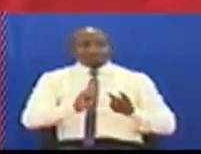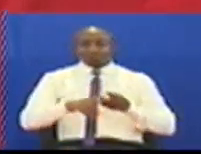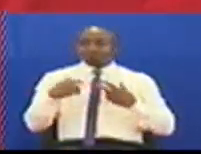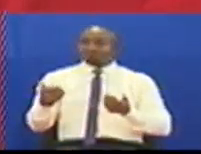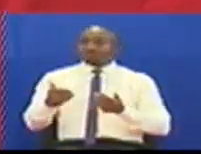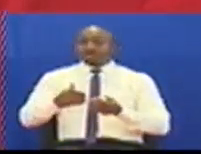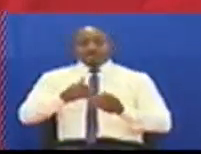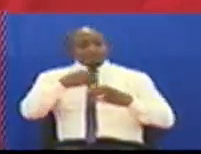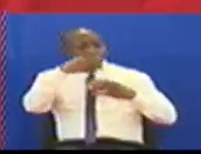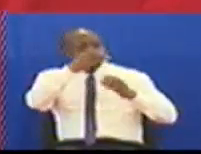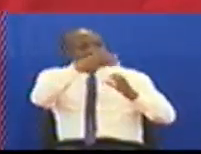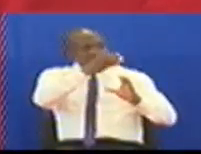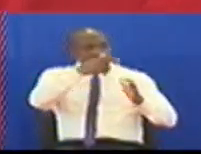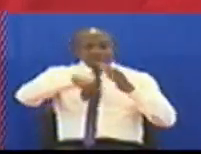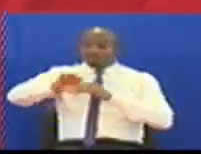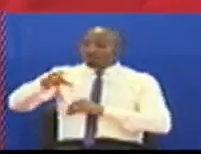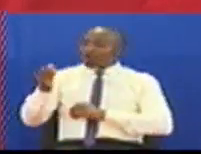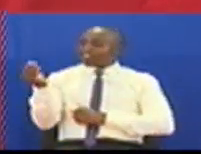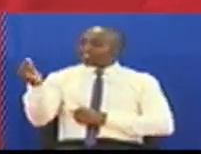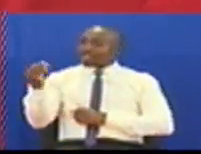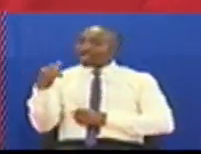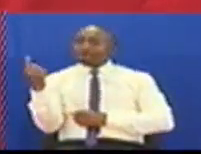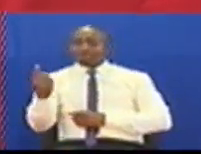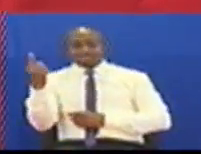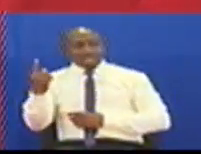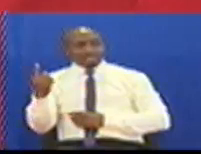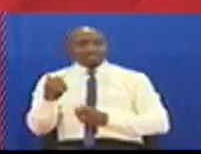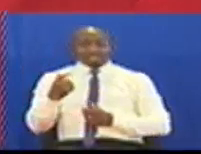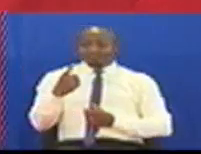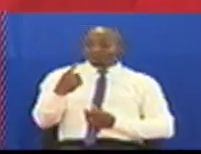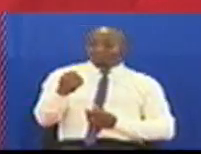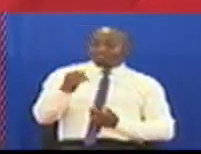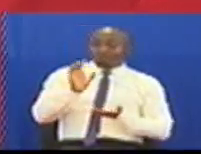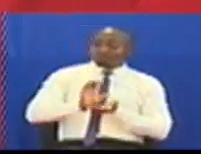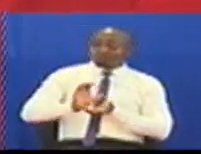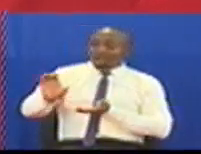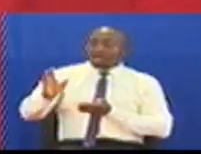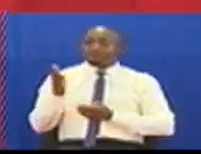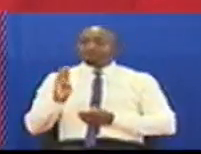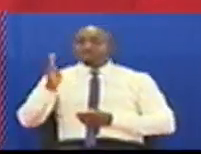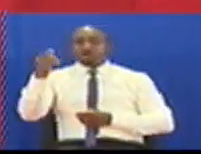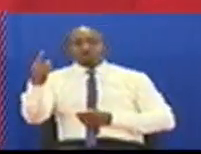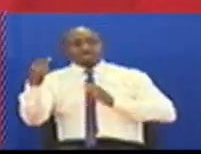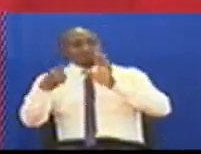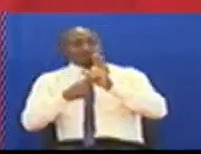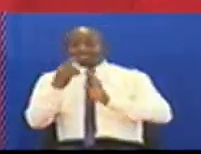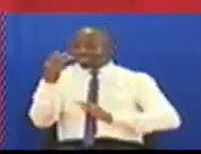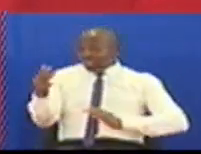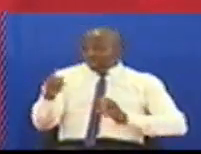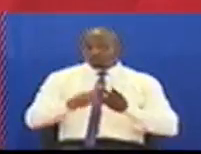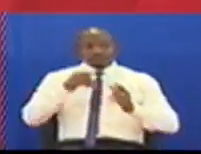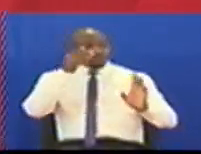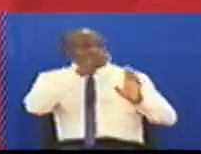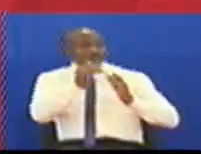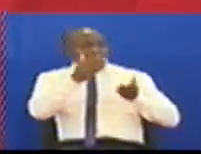maabara, mkoa wa Shinyanga peke yake tumetengewa shilingi bilioni 1.3 kwa ajili